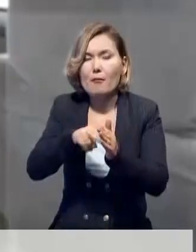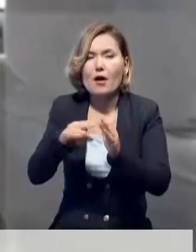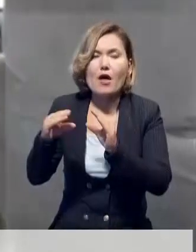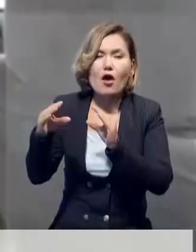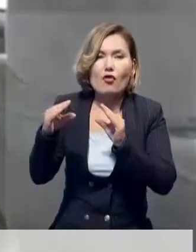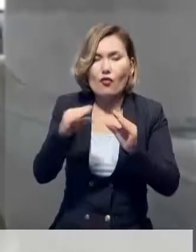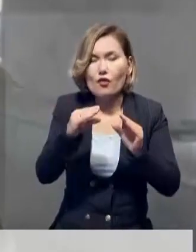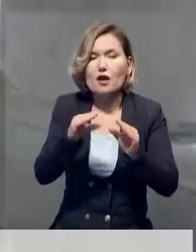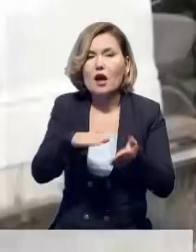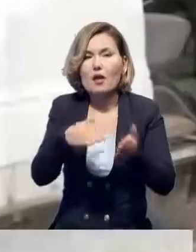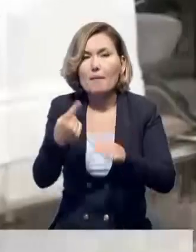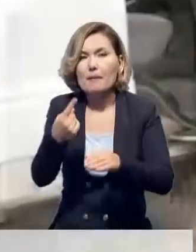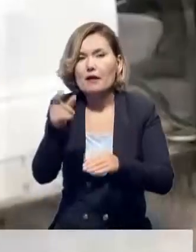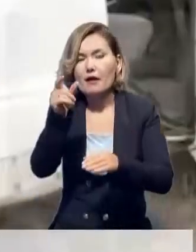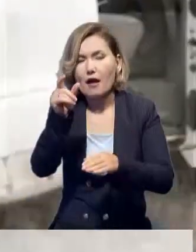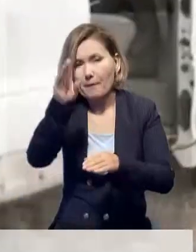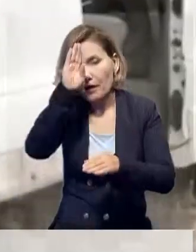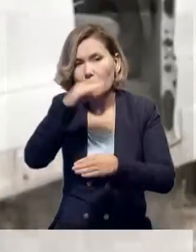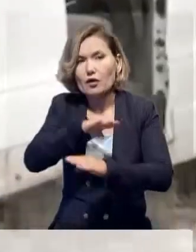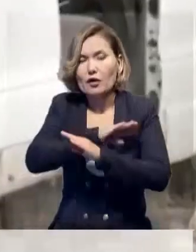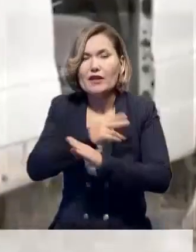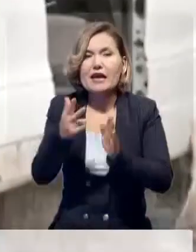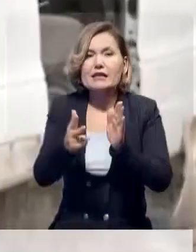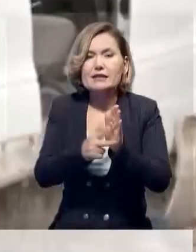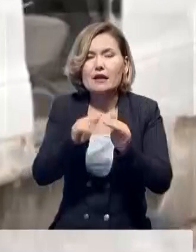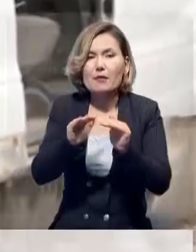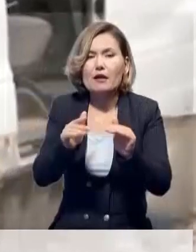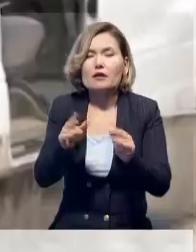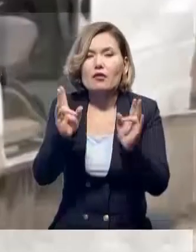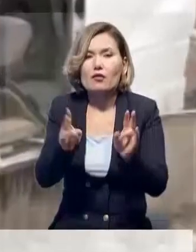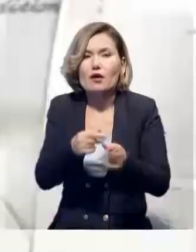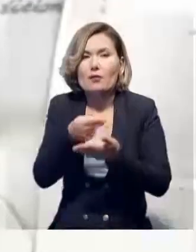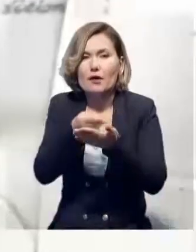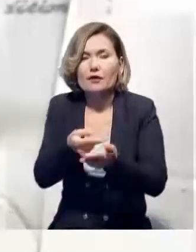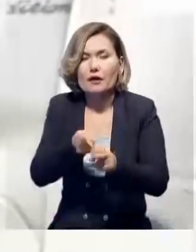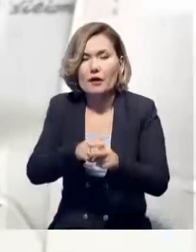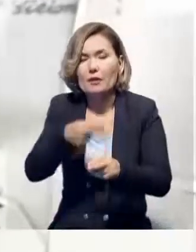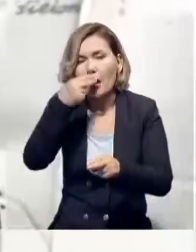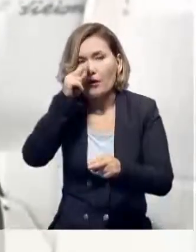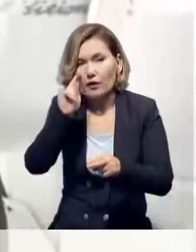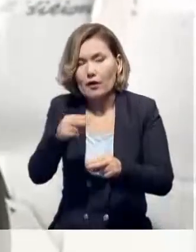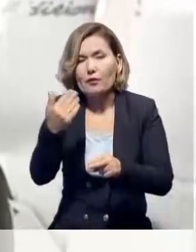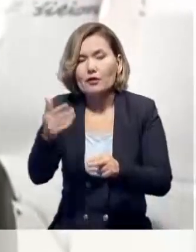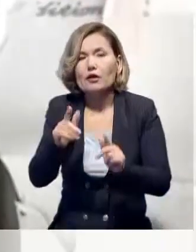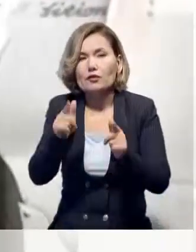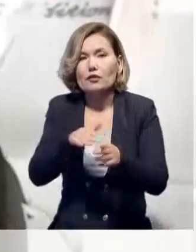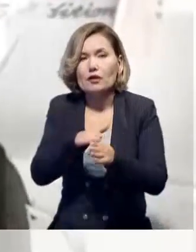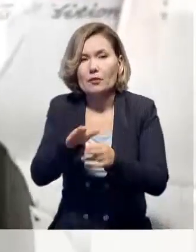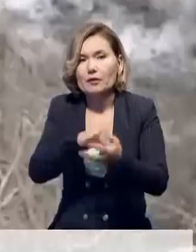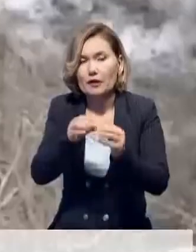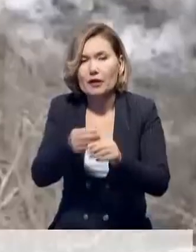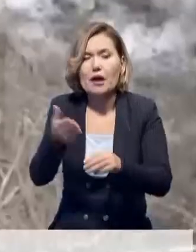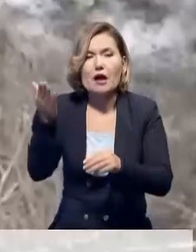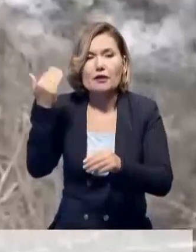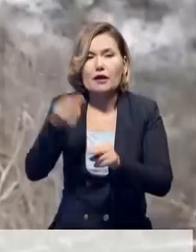жолда аударылып, бір бала көз жұмған. 8 адам түрлі дене жарақатымен ауруханаға түсті. Айыпталушы сотта кінәсін толық мойындады. Ол бұған